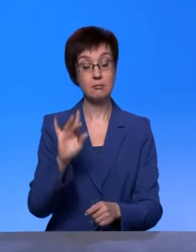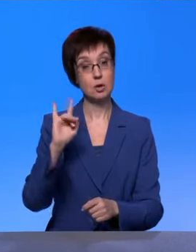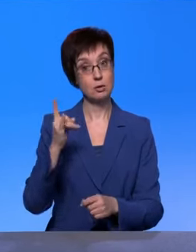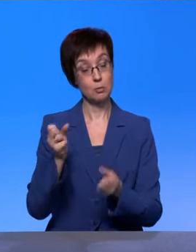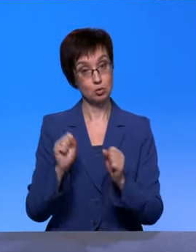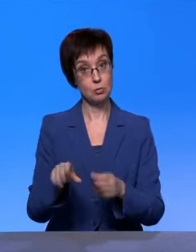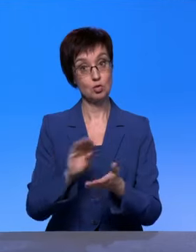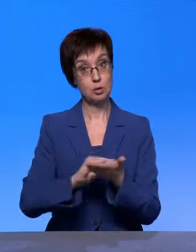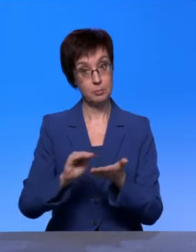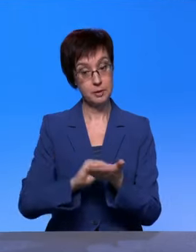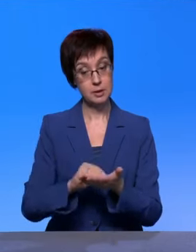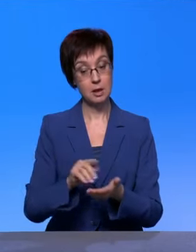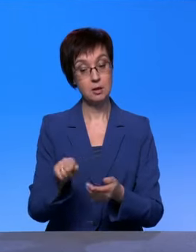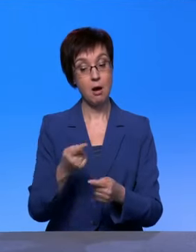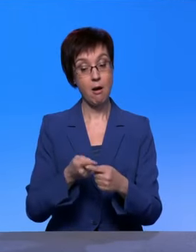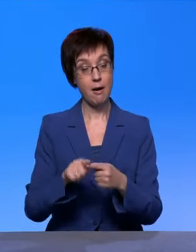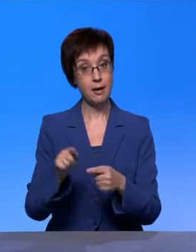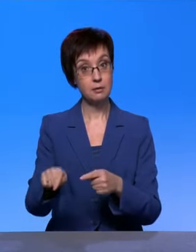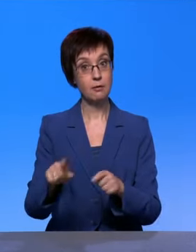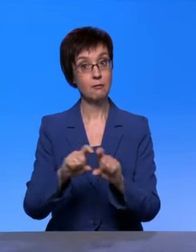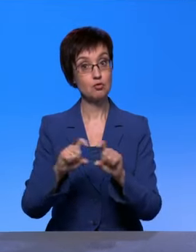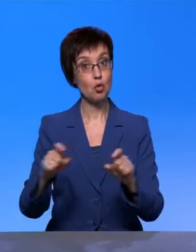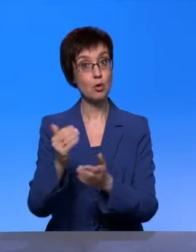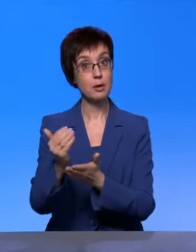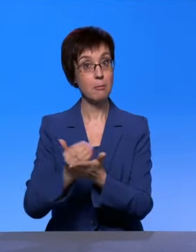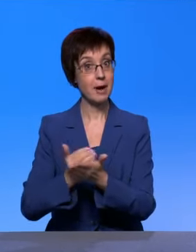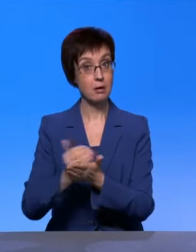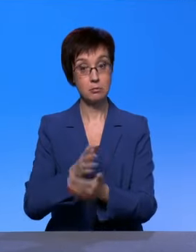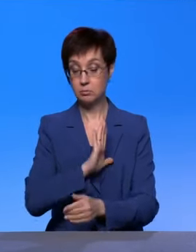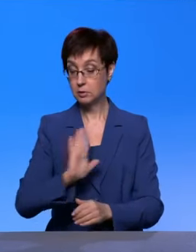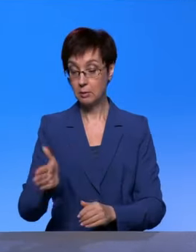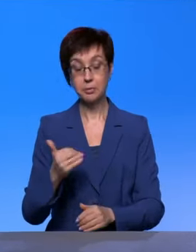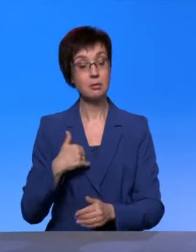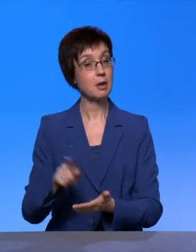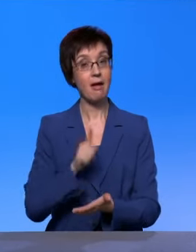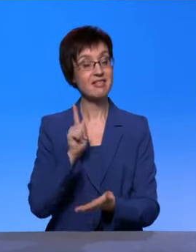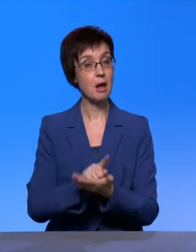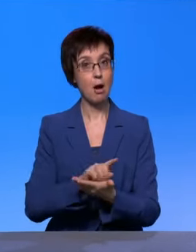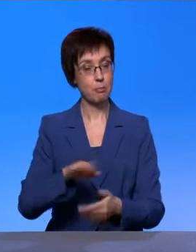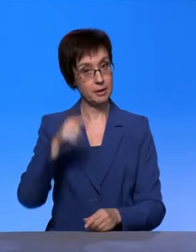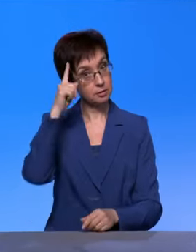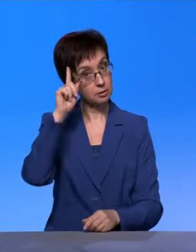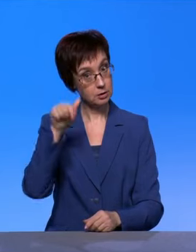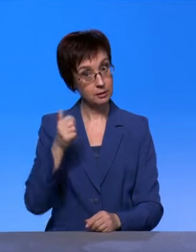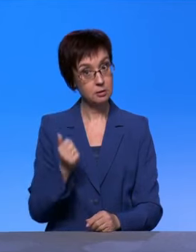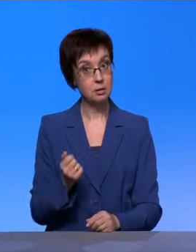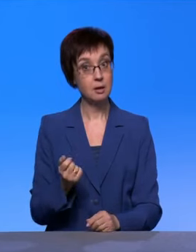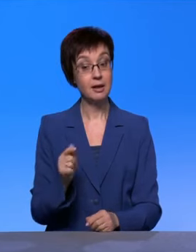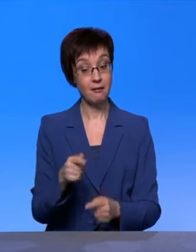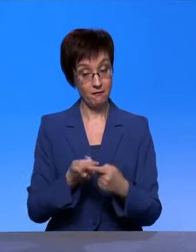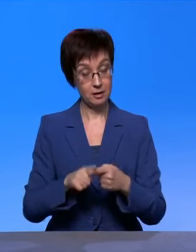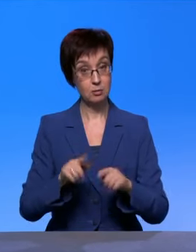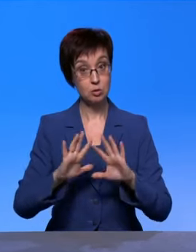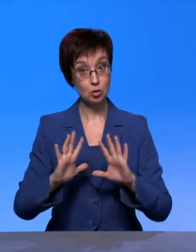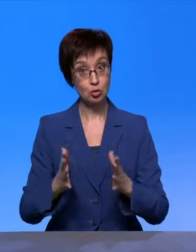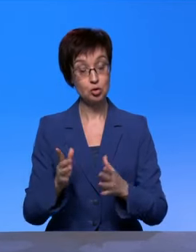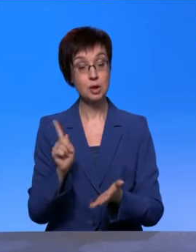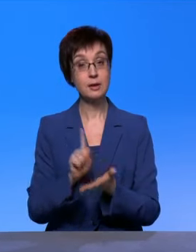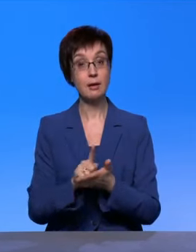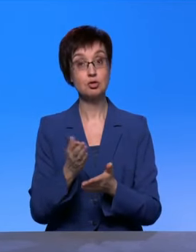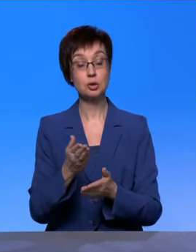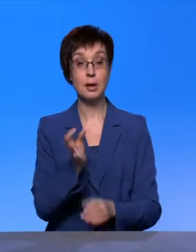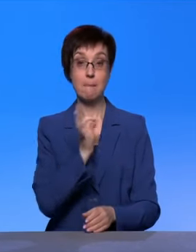программе, поэтому я это не обязан знать. И тогда ему должны поставить балл за это. Но Во-первых, такие